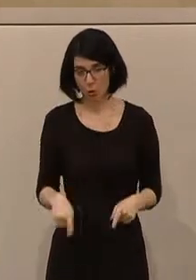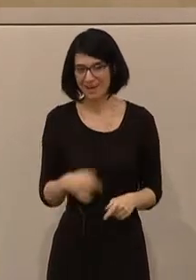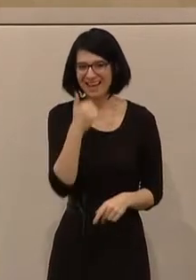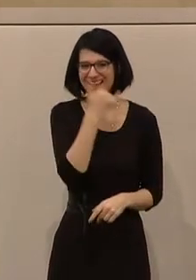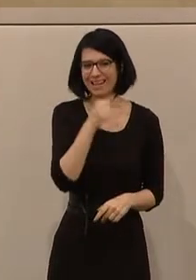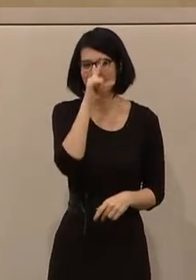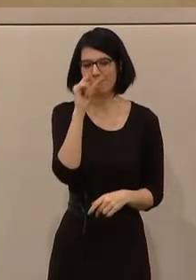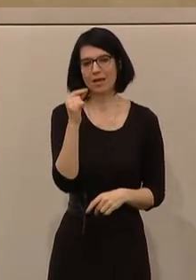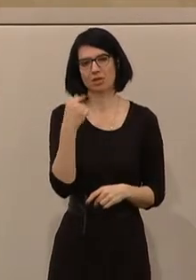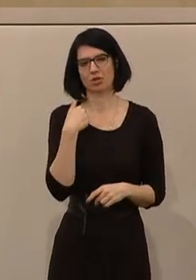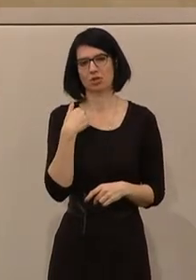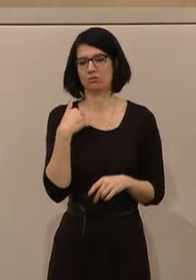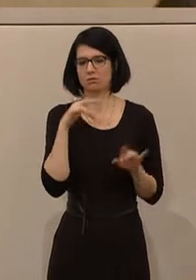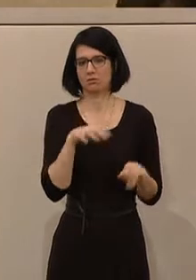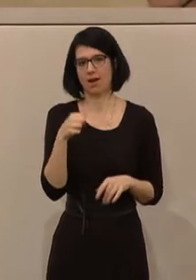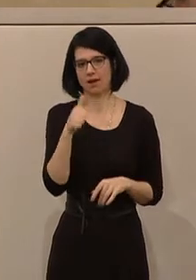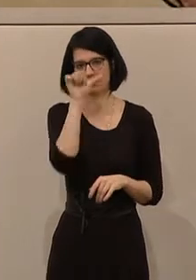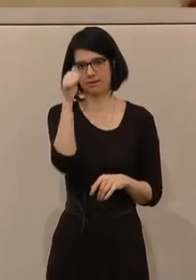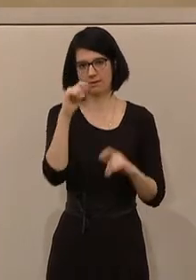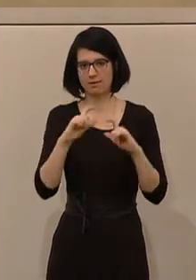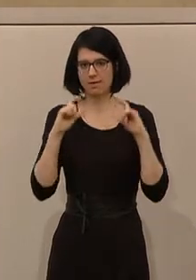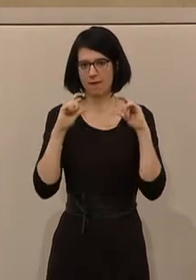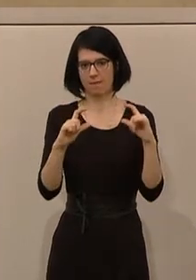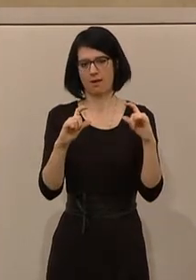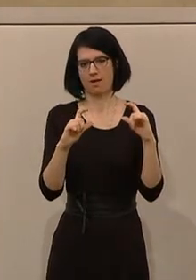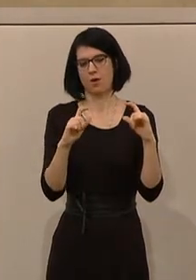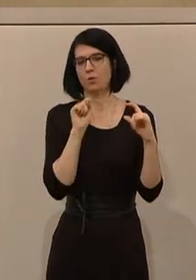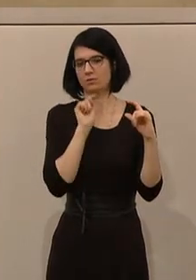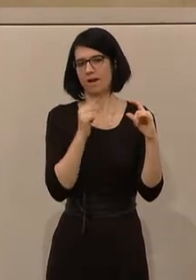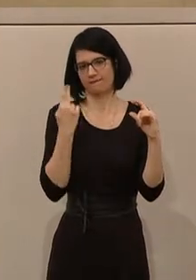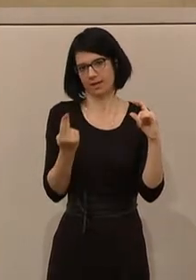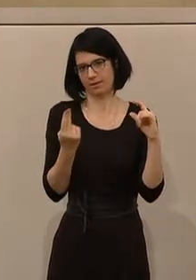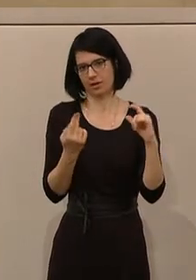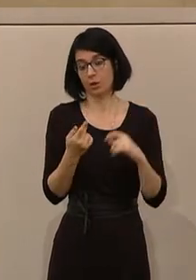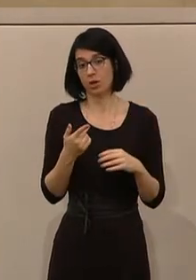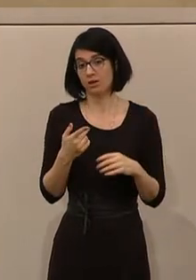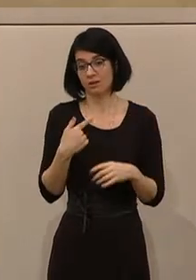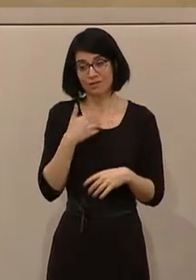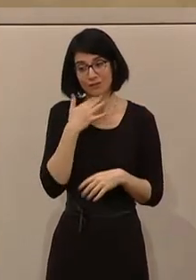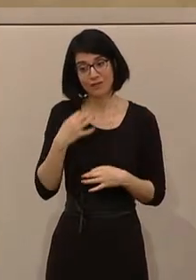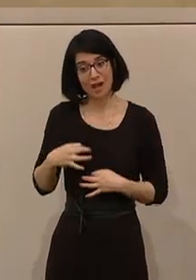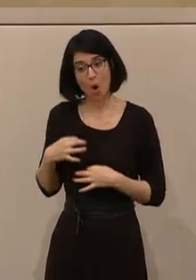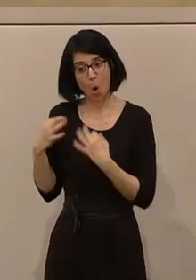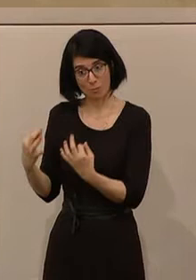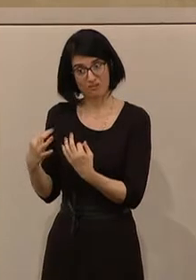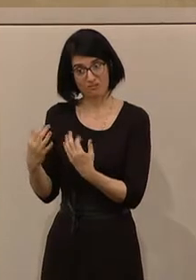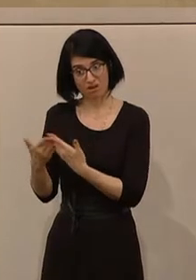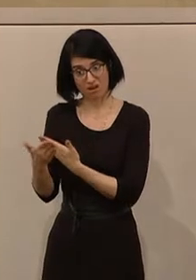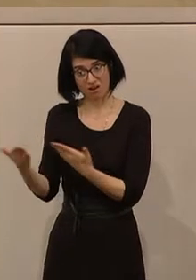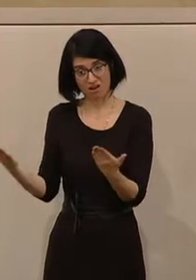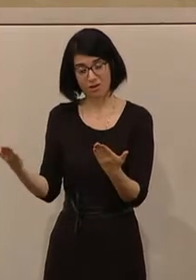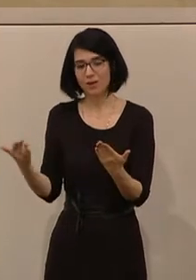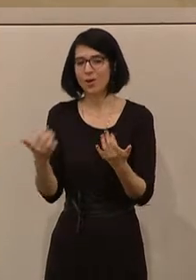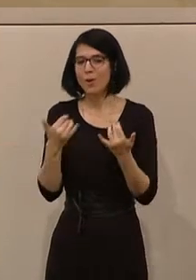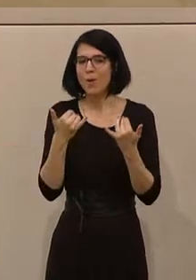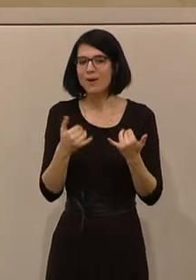einen Namen. Und es ist ein wichtiger Leitspruch des Gedenkens. Und für viele Opfer, das sollten wir nicht vergessen, gibt es